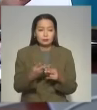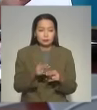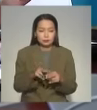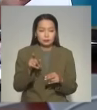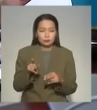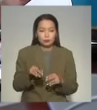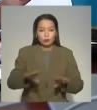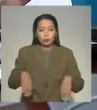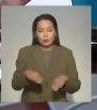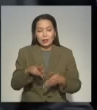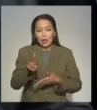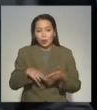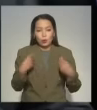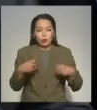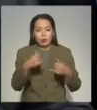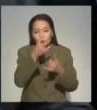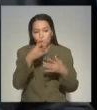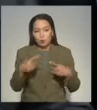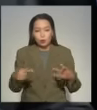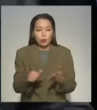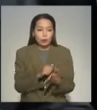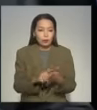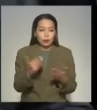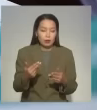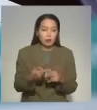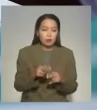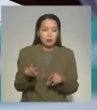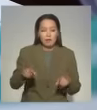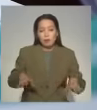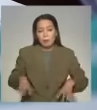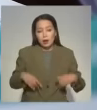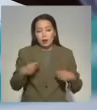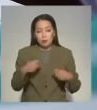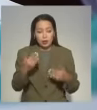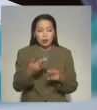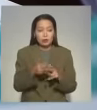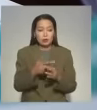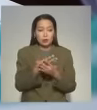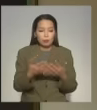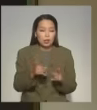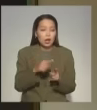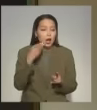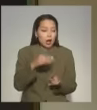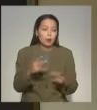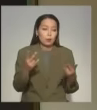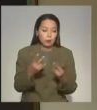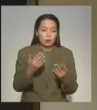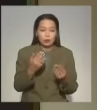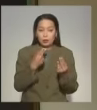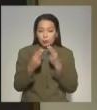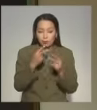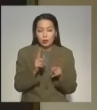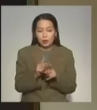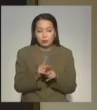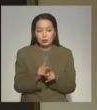из-за отсутствия лицензий и других документов. И они все на базарах продают. Люди научились производить товары весьма достойного качества, не только продукты питания, но и